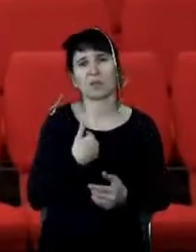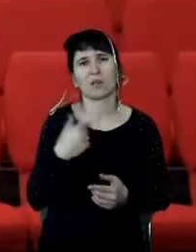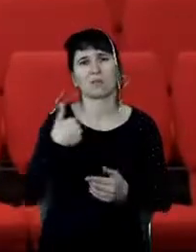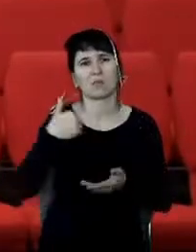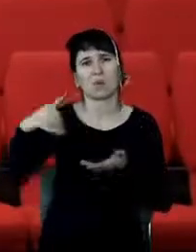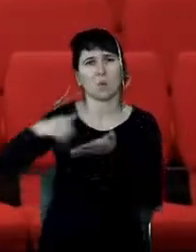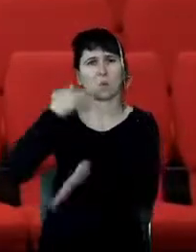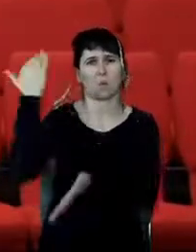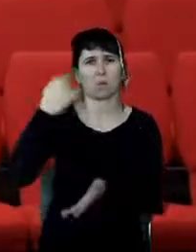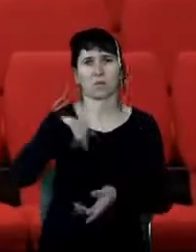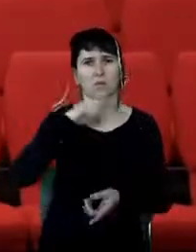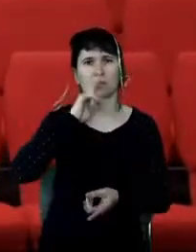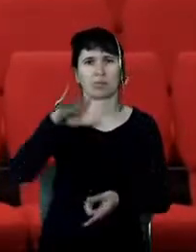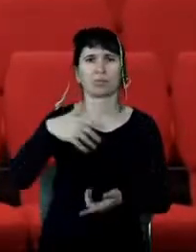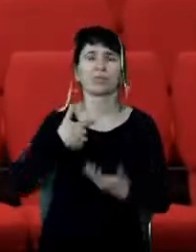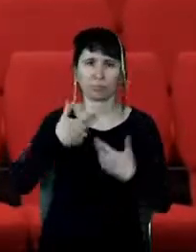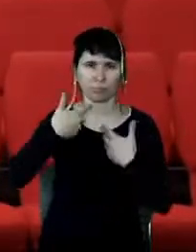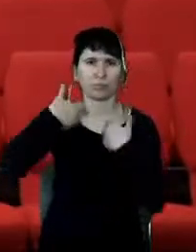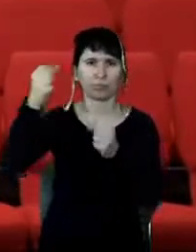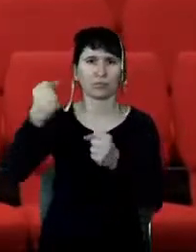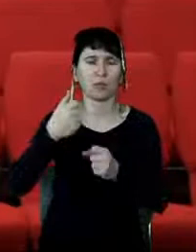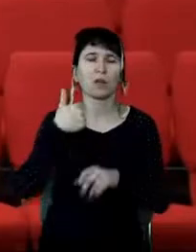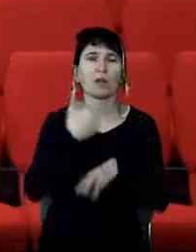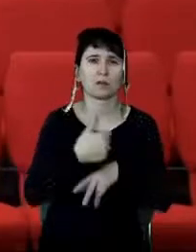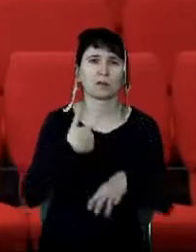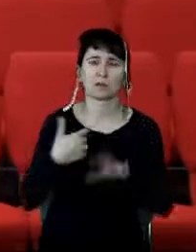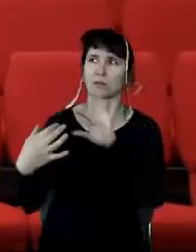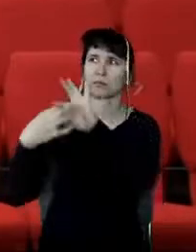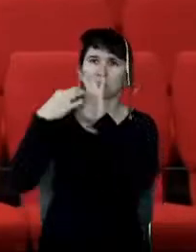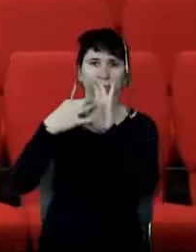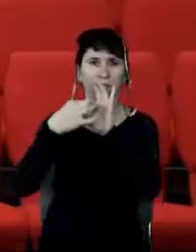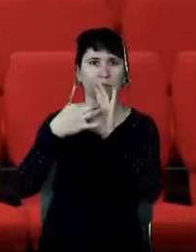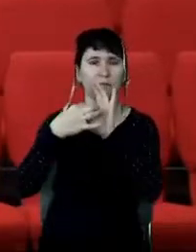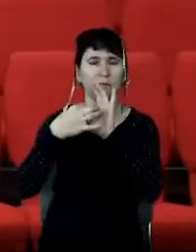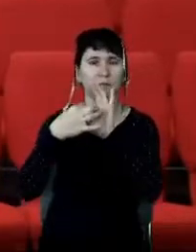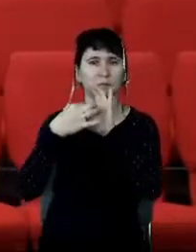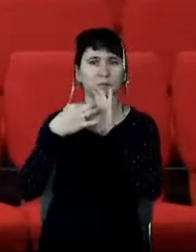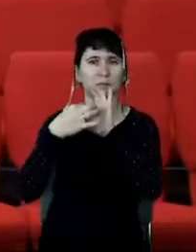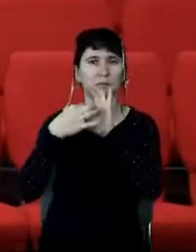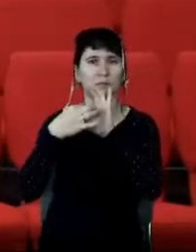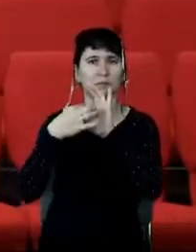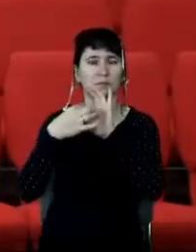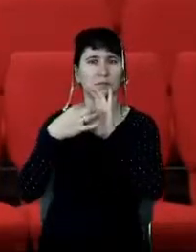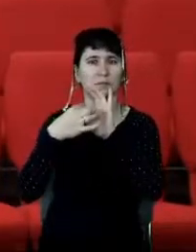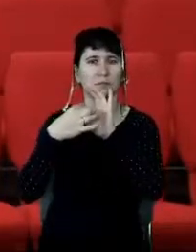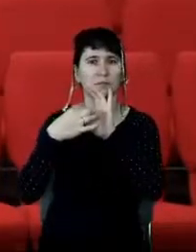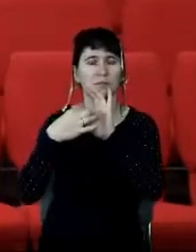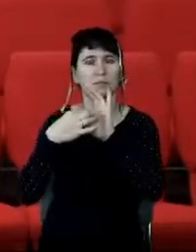не відмовиться, коли тобі потрібна буде допомога і потреба.